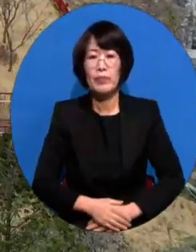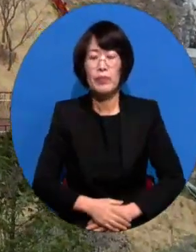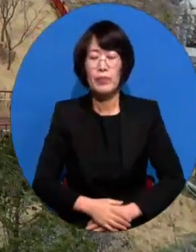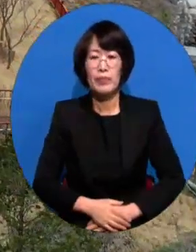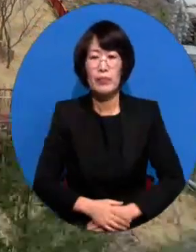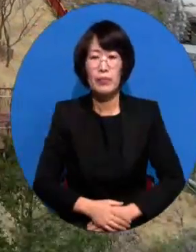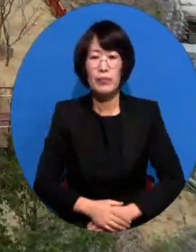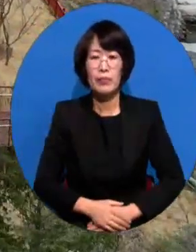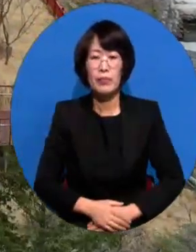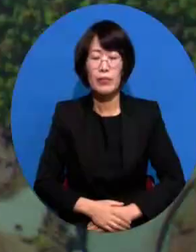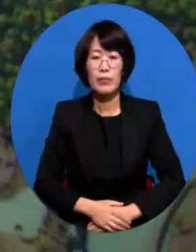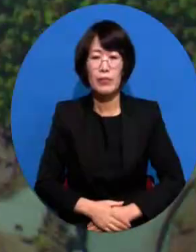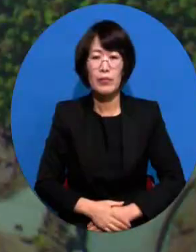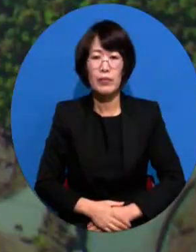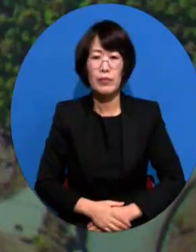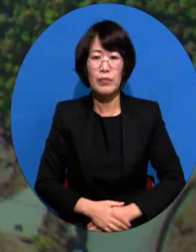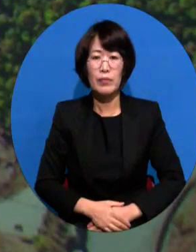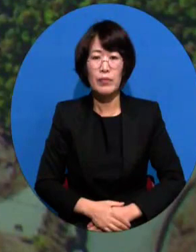뉴스 문현철입니다.